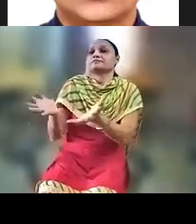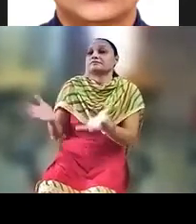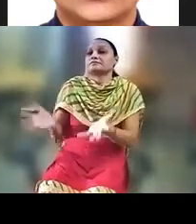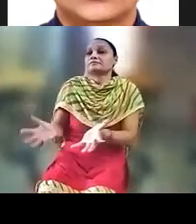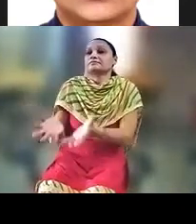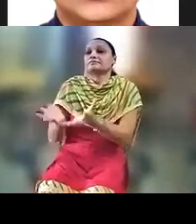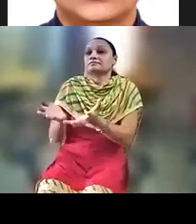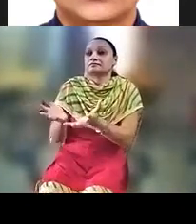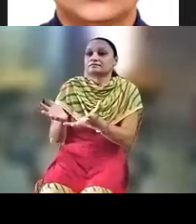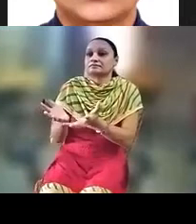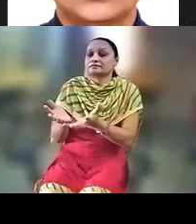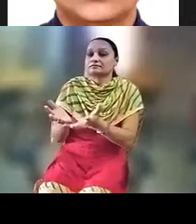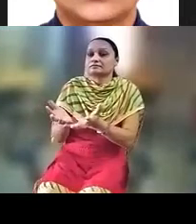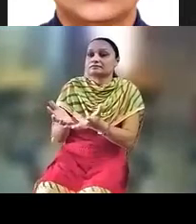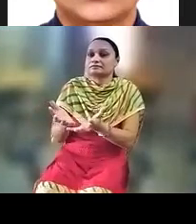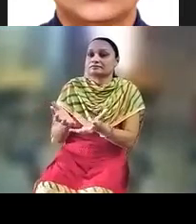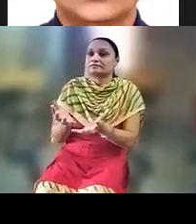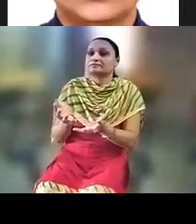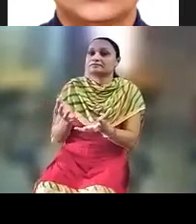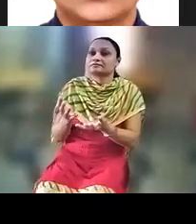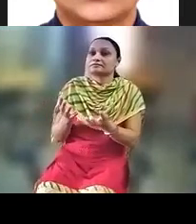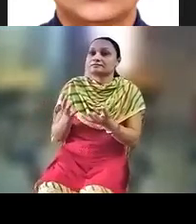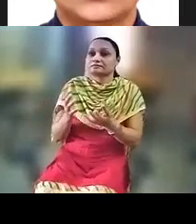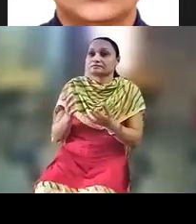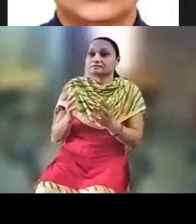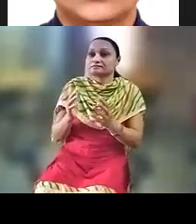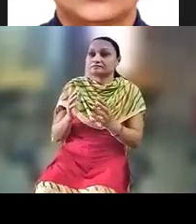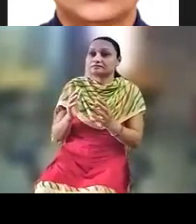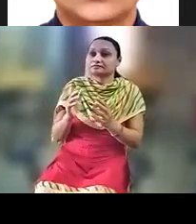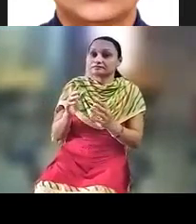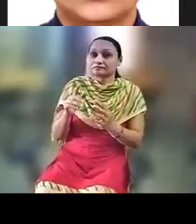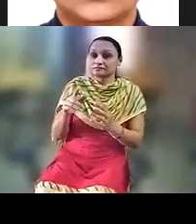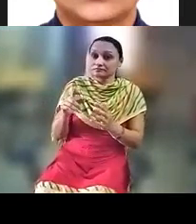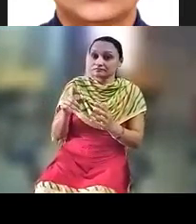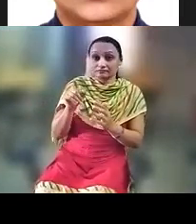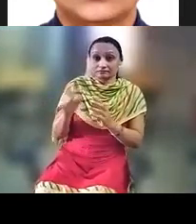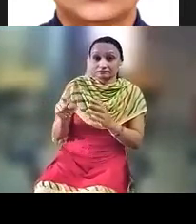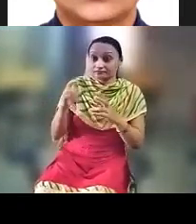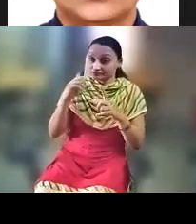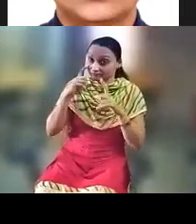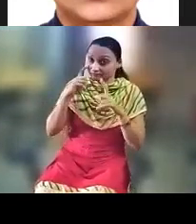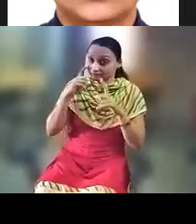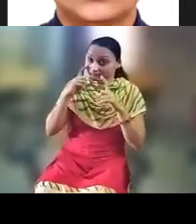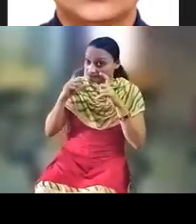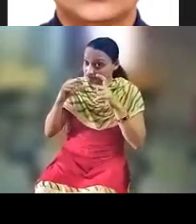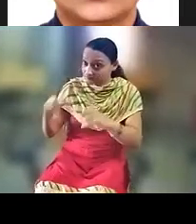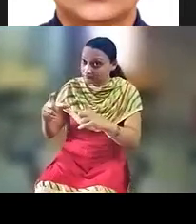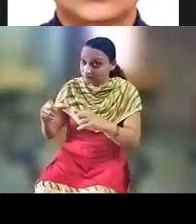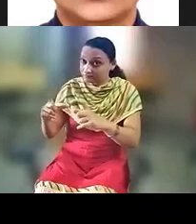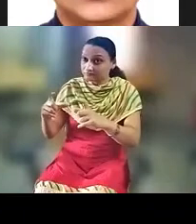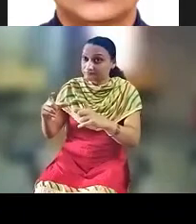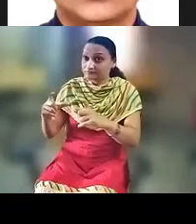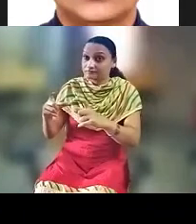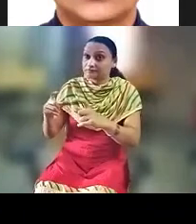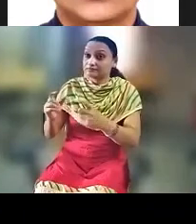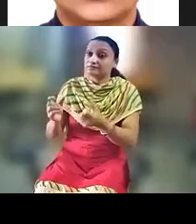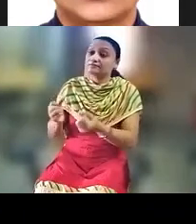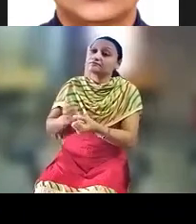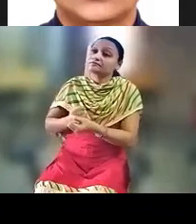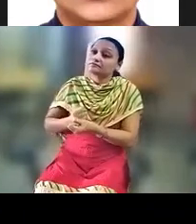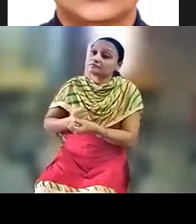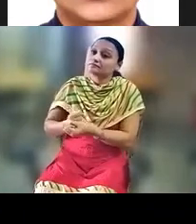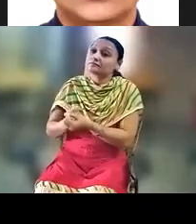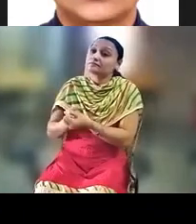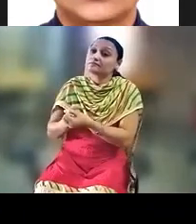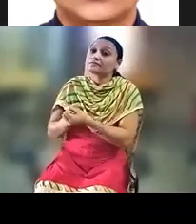कॉन्टेक्स्ट में हमें कुछ प्रोटेक्टिव कैपेसिटीज को बिल्ड करना पड़ेगा, मजबूती देनी होगी, और ये देखना